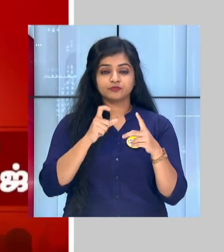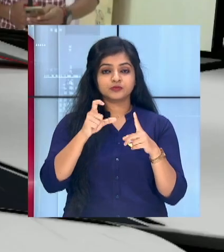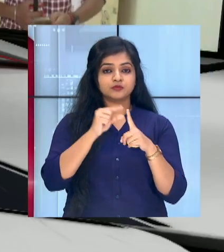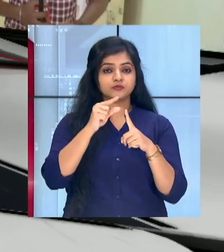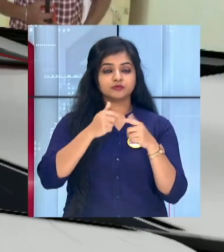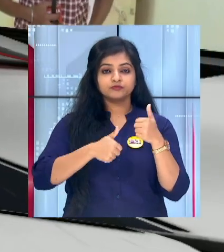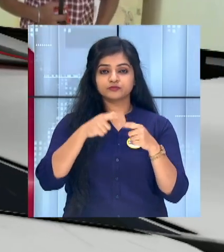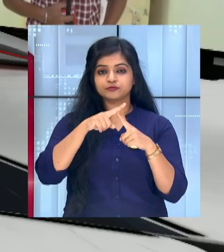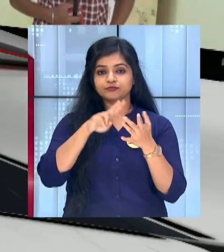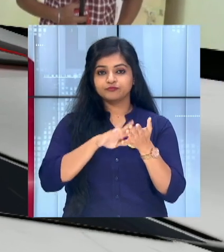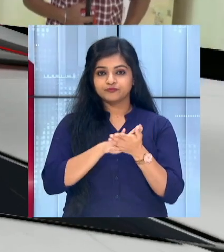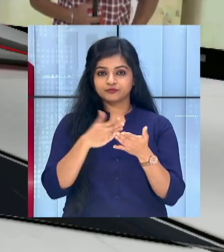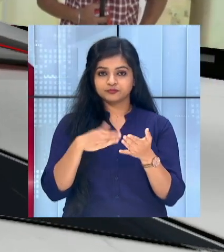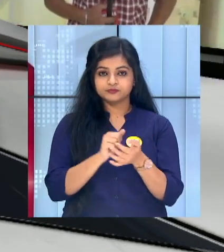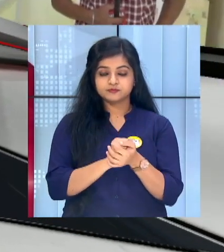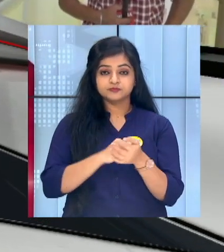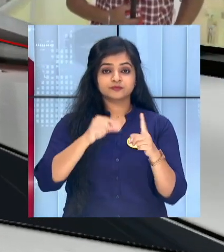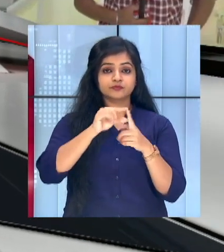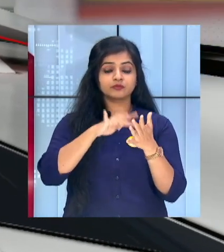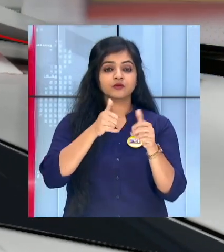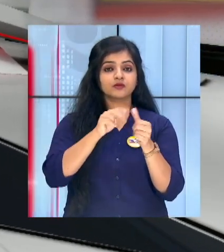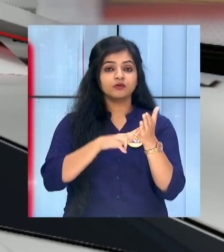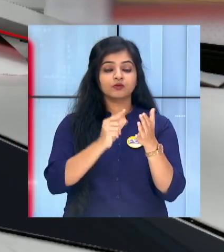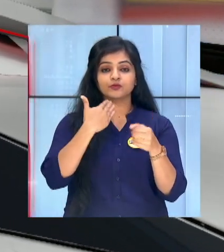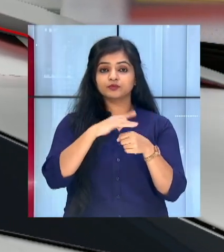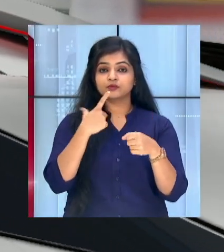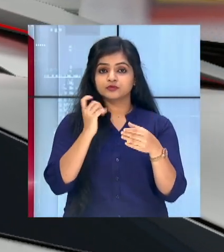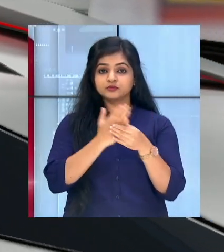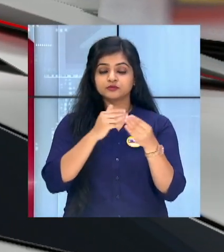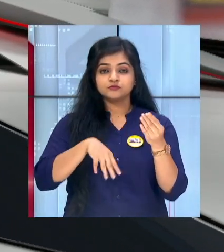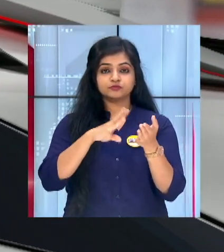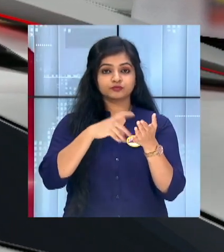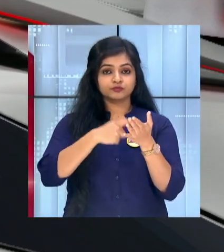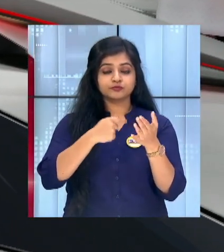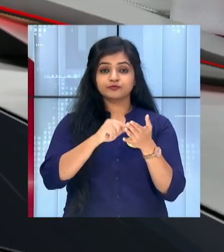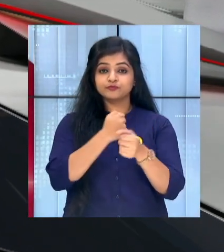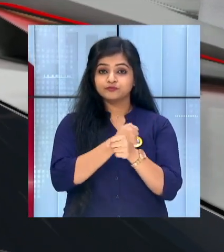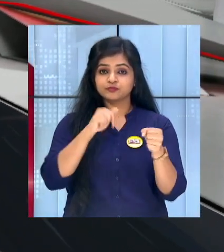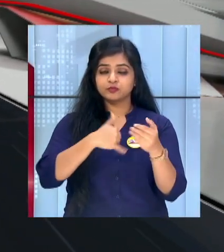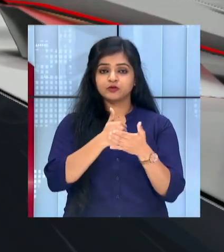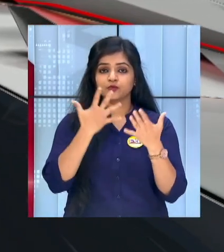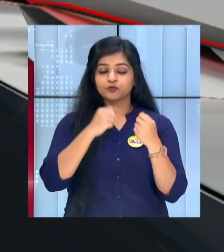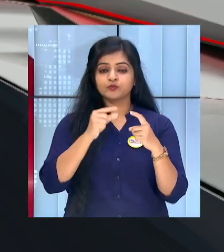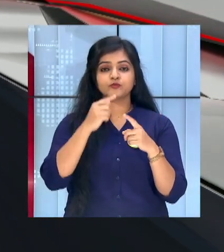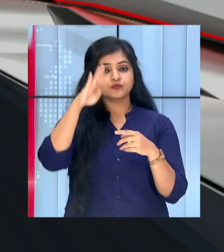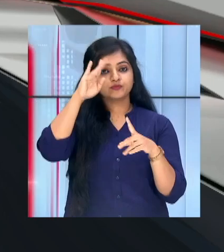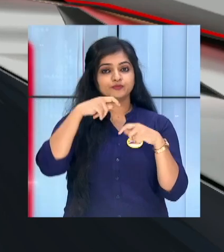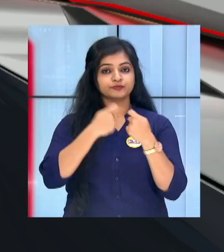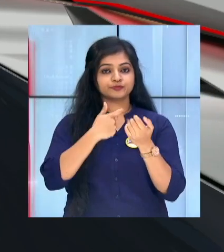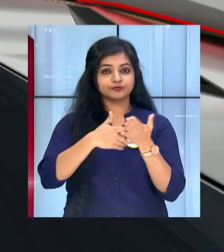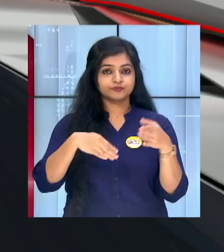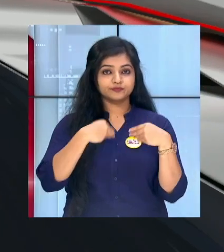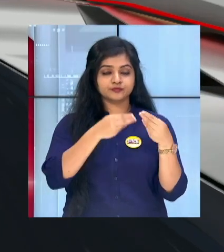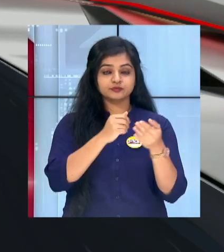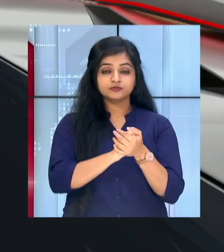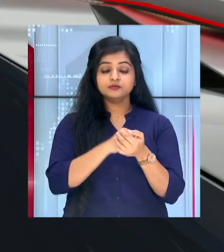സ്ഥാനാർത്ഥികളായിരിക്കുന്നു തമിഴ്നാട്ടിൽ. പേരാമ്പ്ര അനു കൊലക്കേസിലെ പ്രതി മുജീർ റഹ്മാന്റെ ജാമ്യം റദ്ദാക്കണമെന്നാവശ്യപ്പെട്ട് പോലീസ് റിപ്പോർട്ട് നൽകും. മുത്തേരി ബലാത്സംഗ കേസിലെ